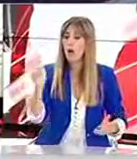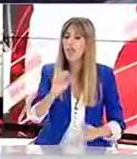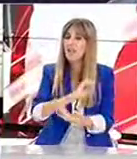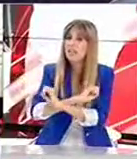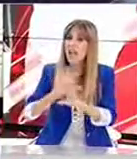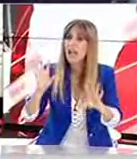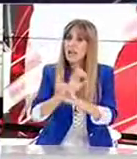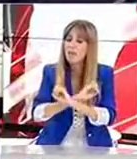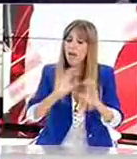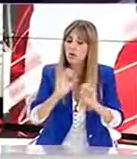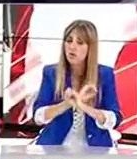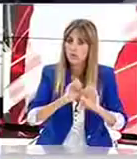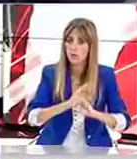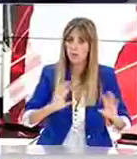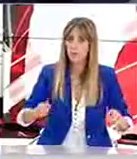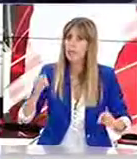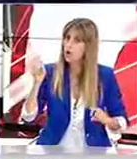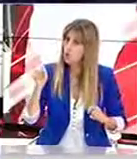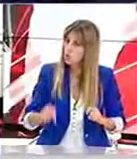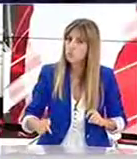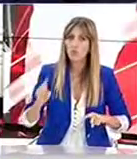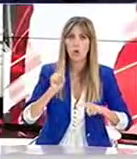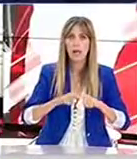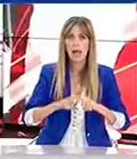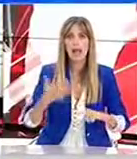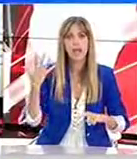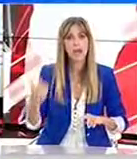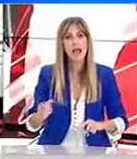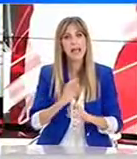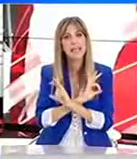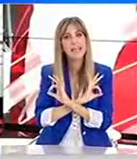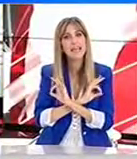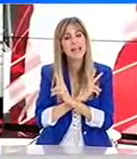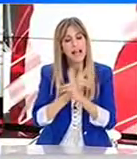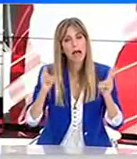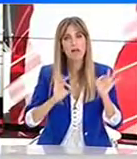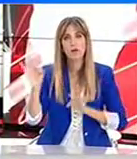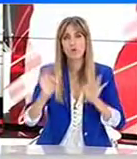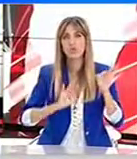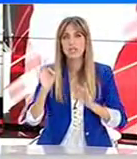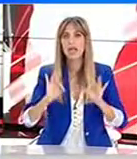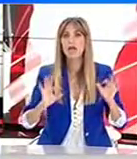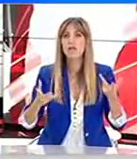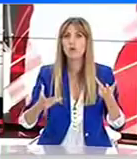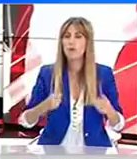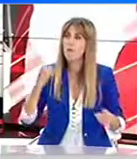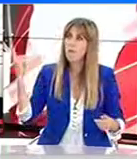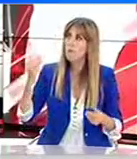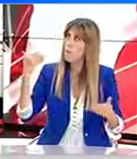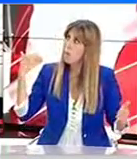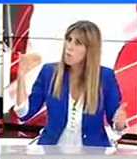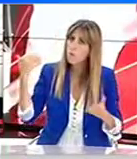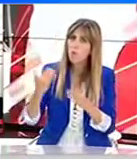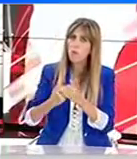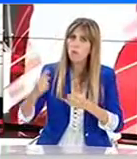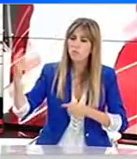κινείται με μια σαφή στρατηγική επίλυσης προβλημάτων, όχι παραχώρησης